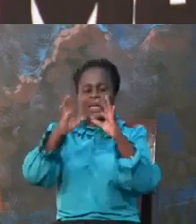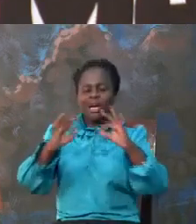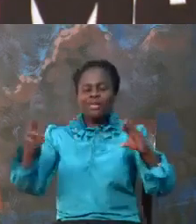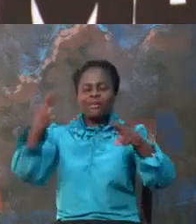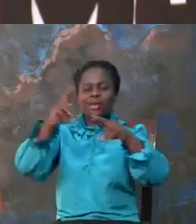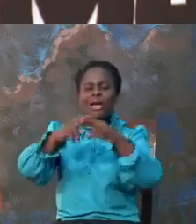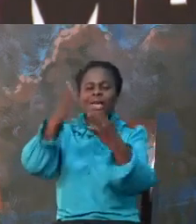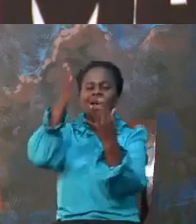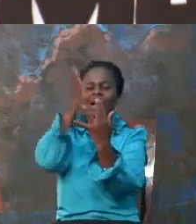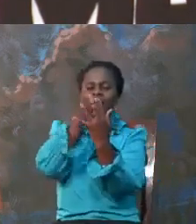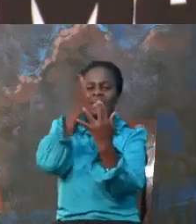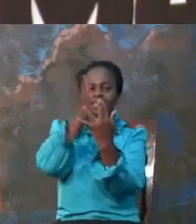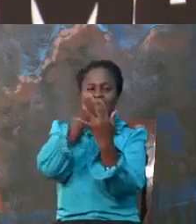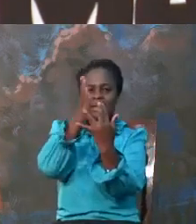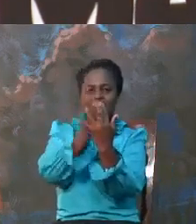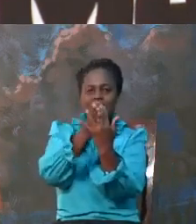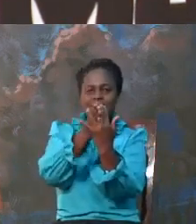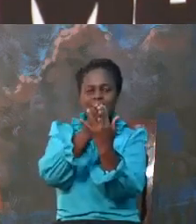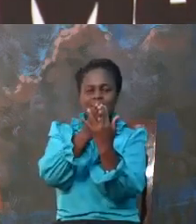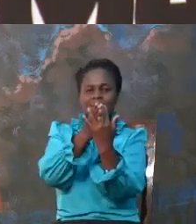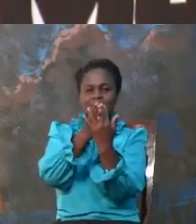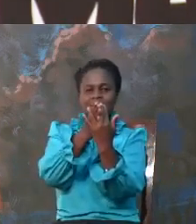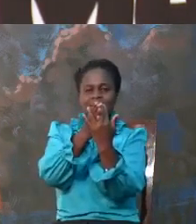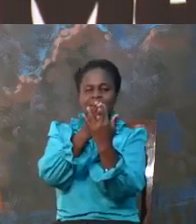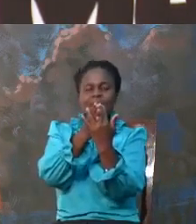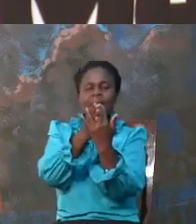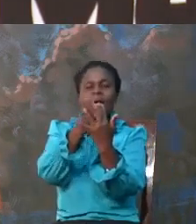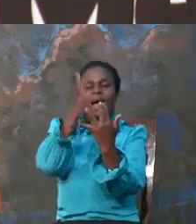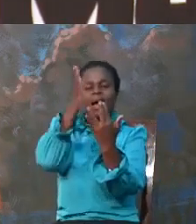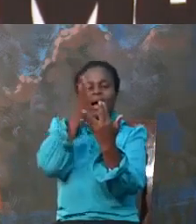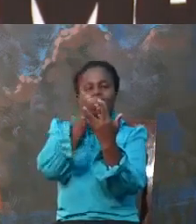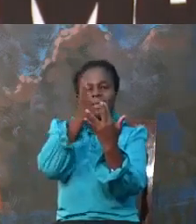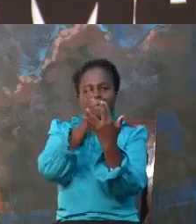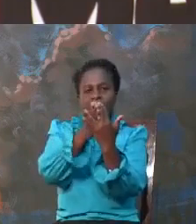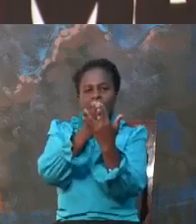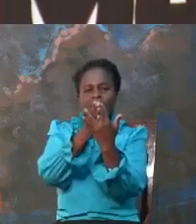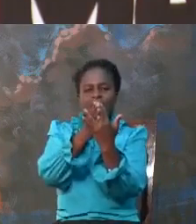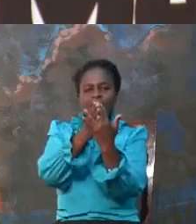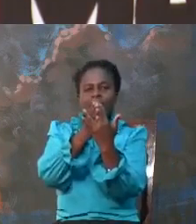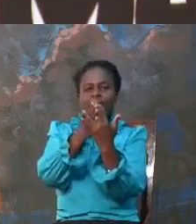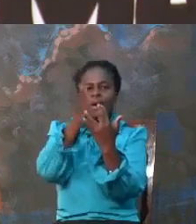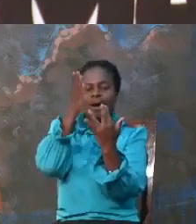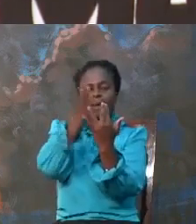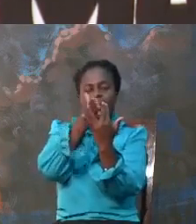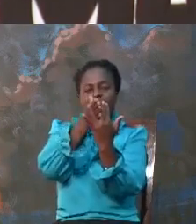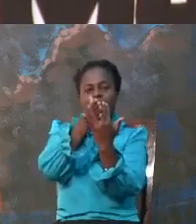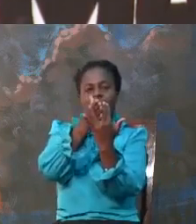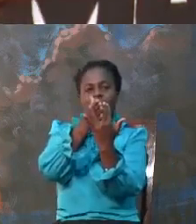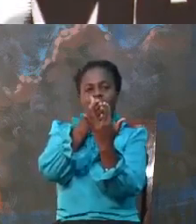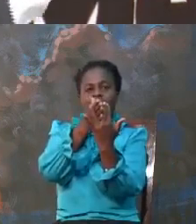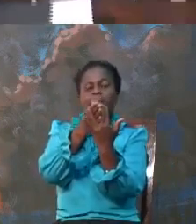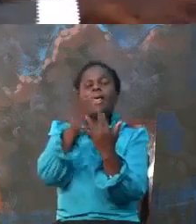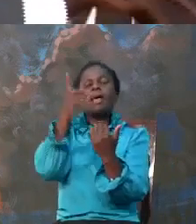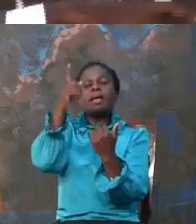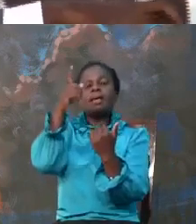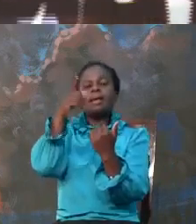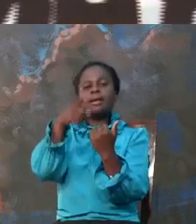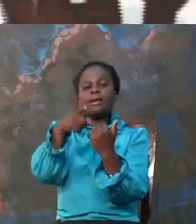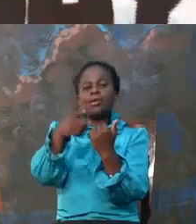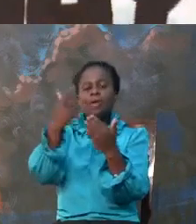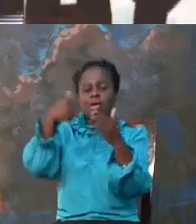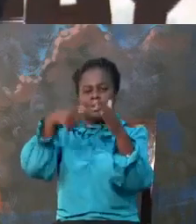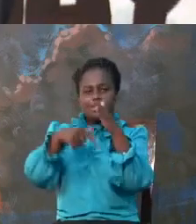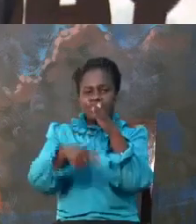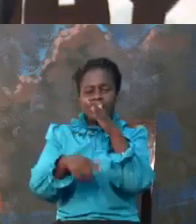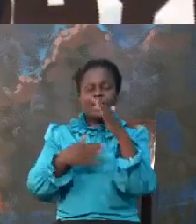la Kiebrania ni lile lile moja, bitok na bitok. Katikati, in the midst. Ilikuwa ni ndani ya bustani ya